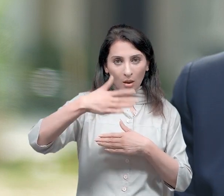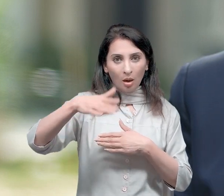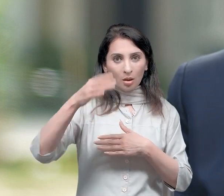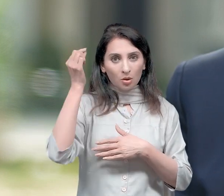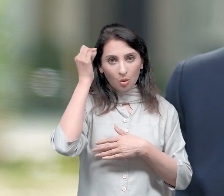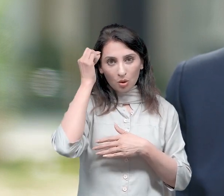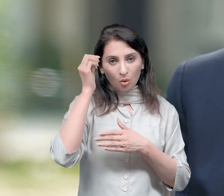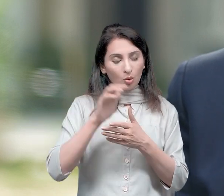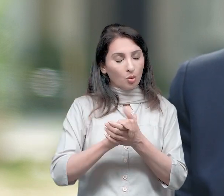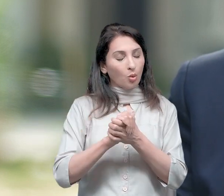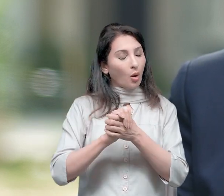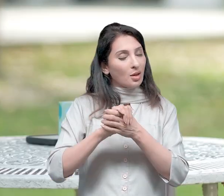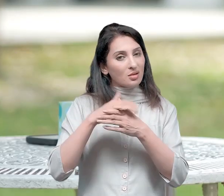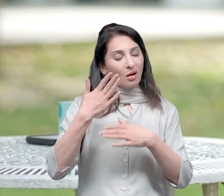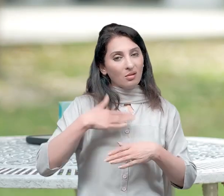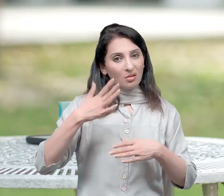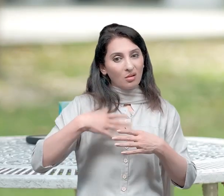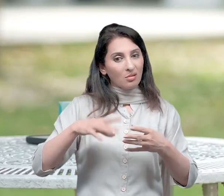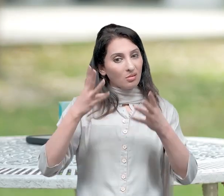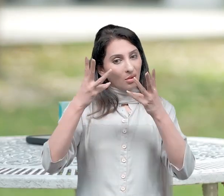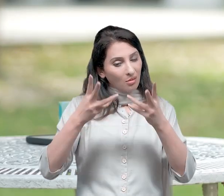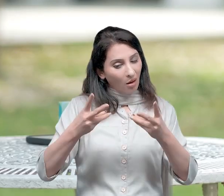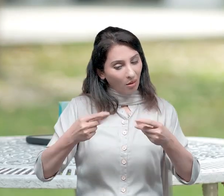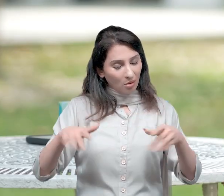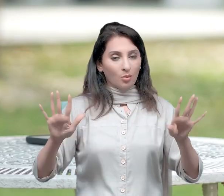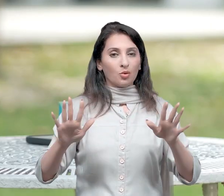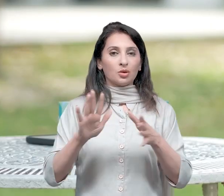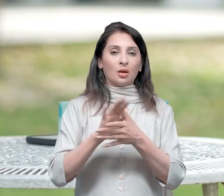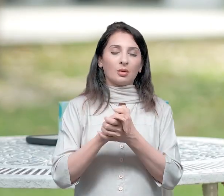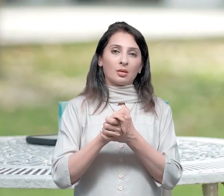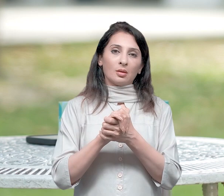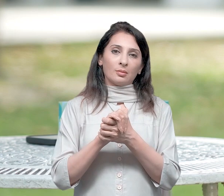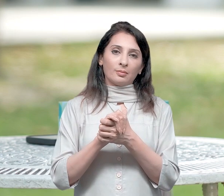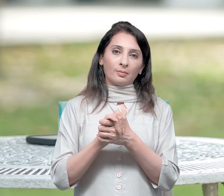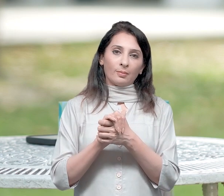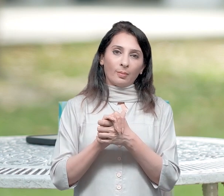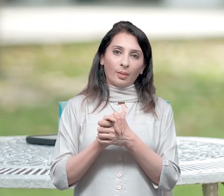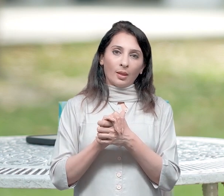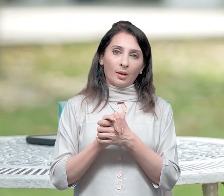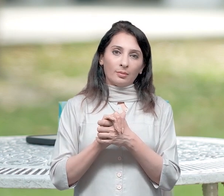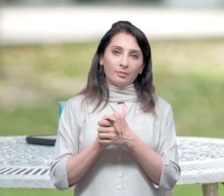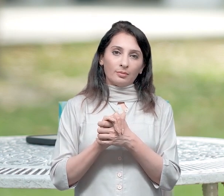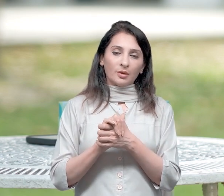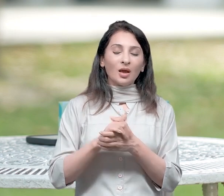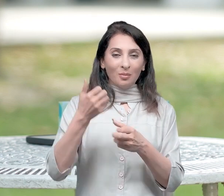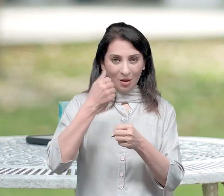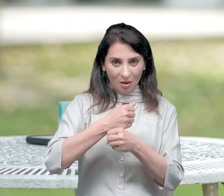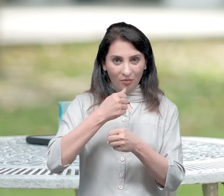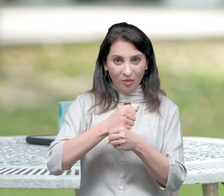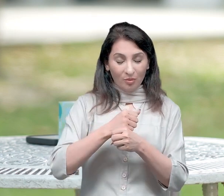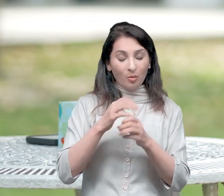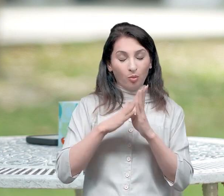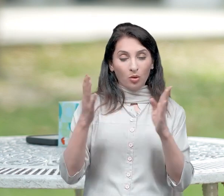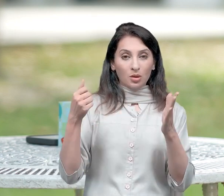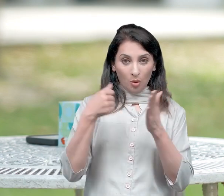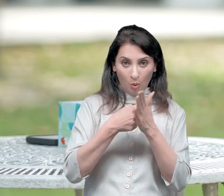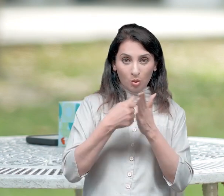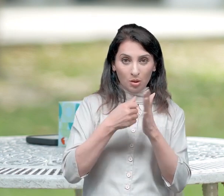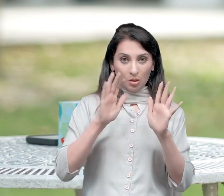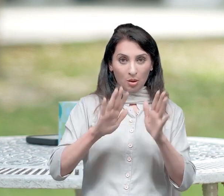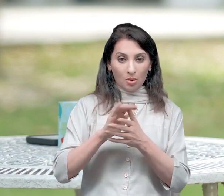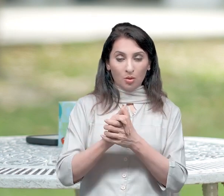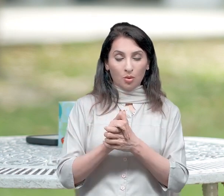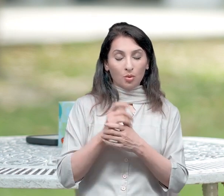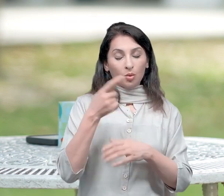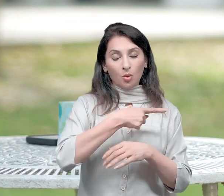سکتا ہے۔ تو یہ ہماری حکومت کی بھی بڑی کوشش ہے، لوگ بھی بڑی دعائیں کر رہے ہیں، اللہ تعالیٰ ہماری مدد